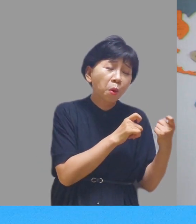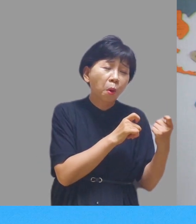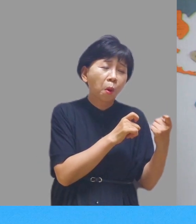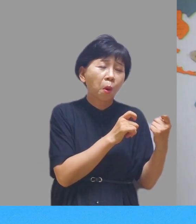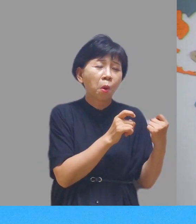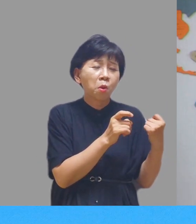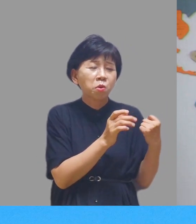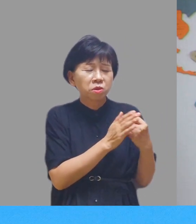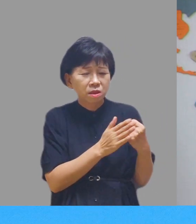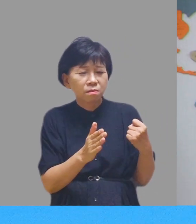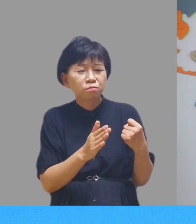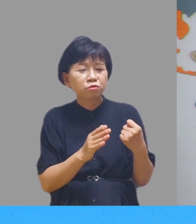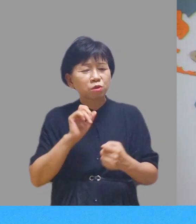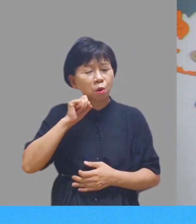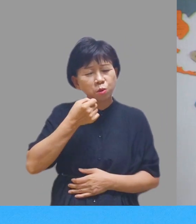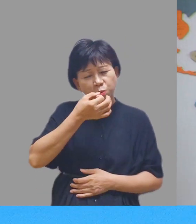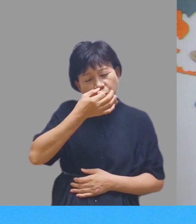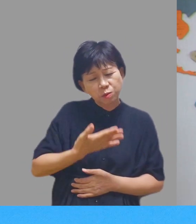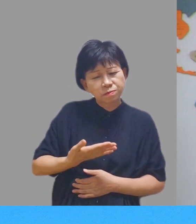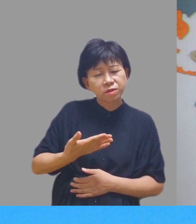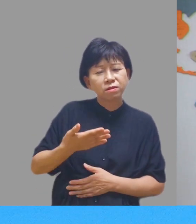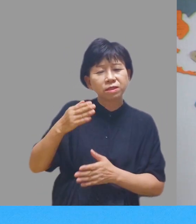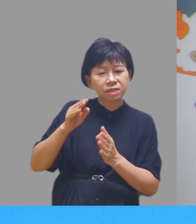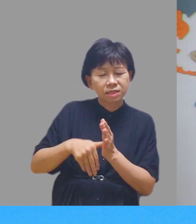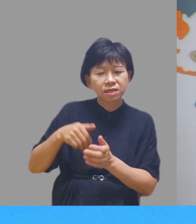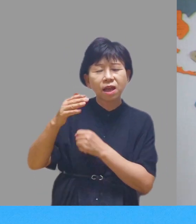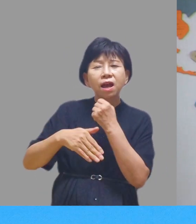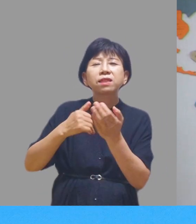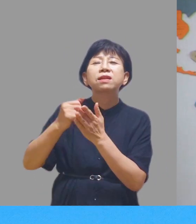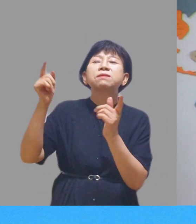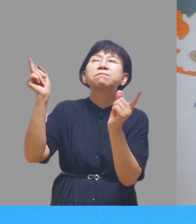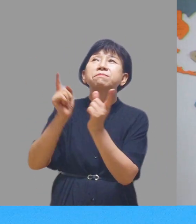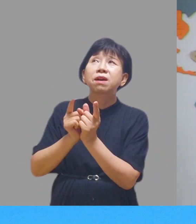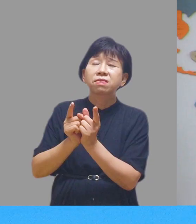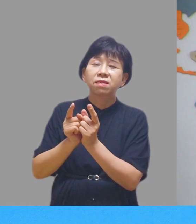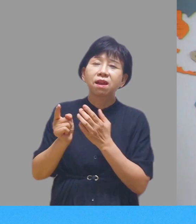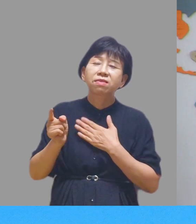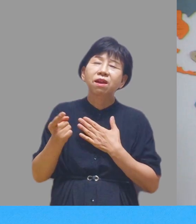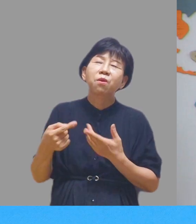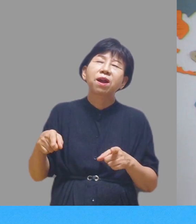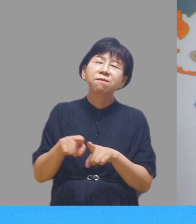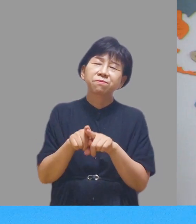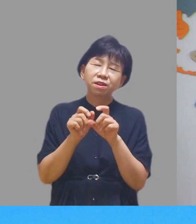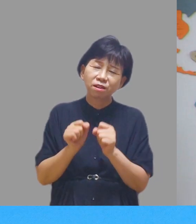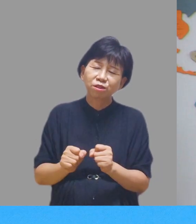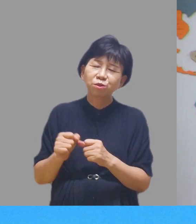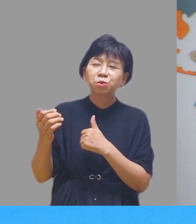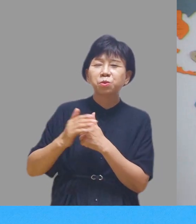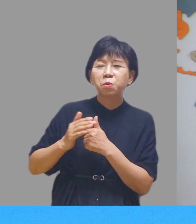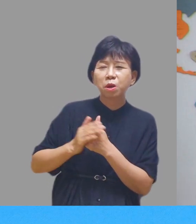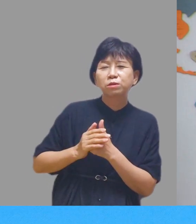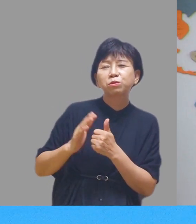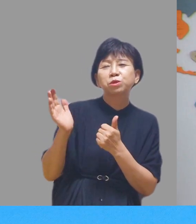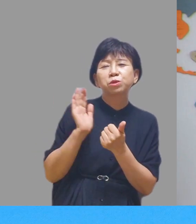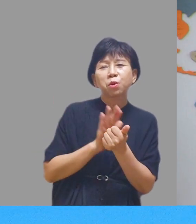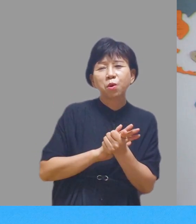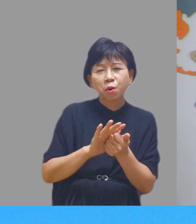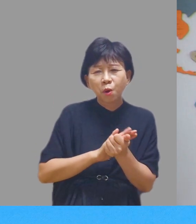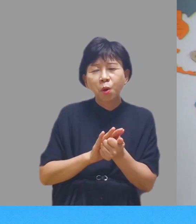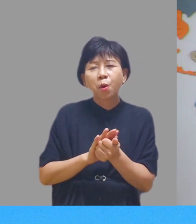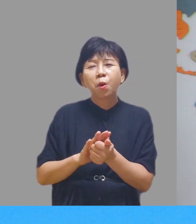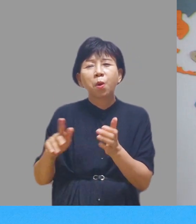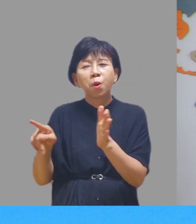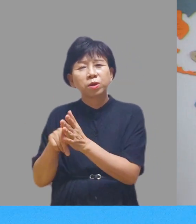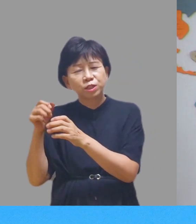어려웠는데 그때 하나님을 경험한 거죠. 그때 하나님이 나와 함께 하시는구나. 그때 그 하나님을 신뢰하는 경험을